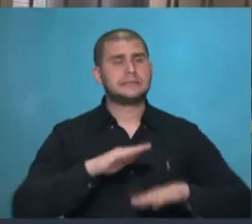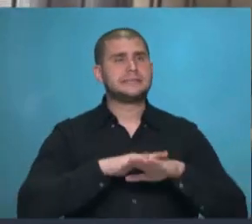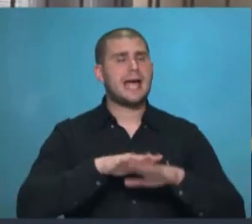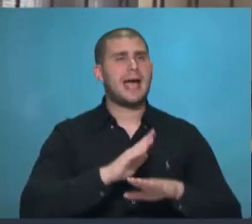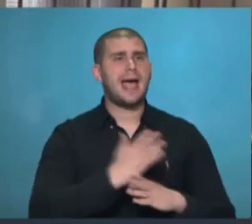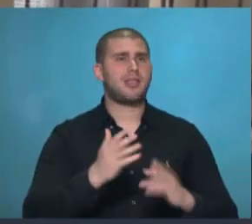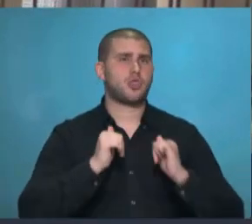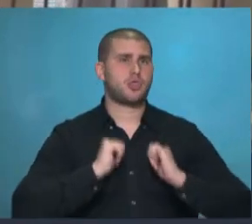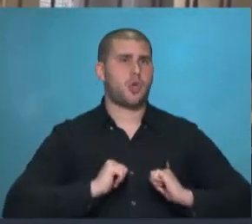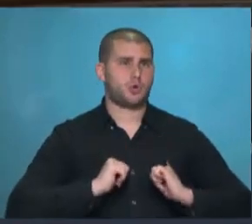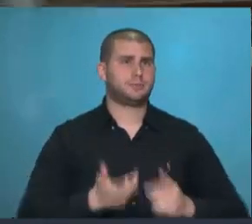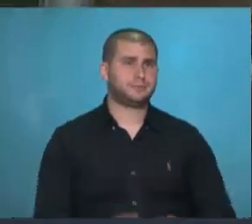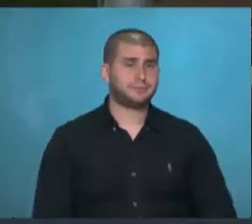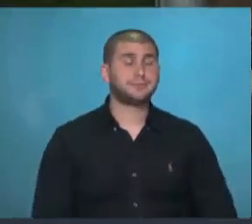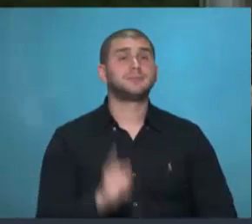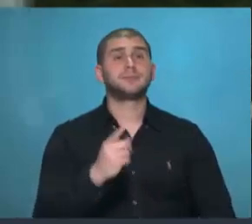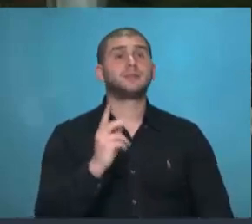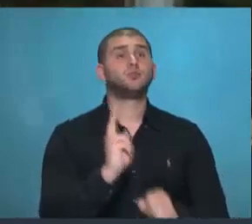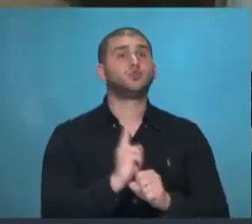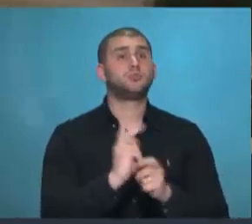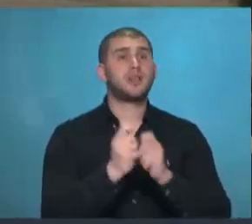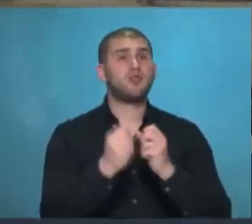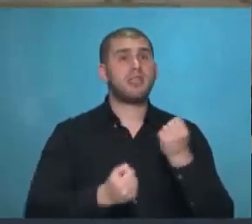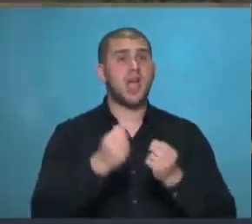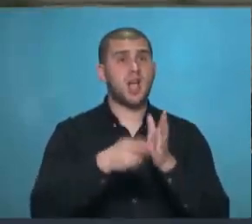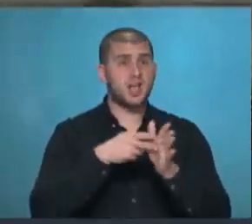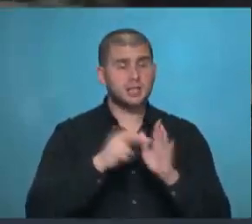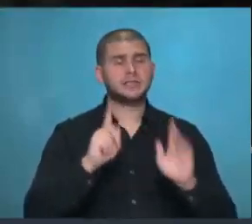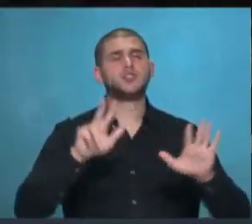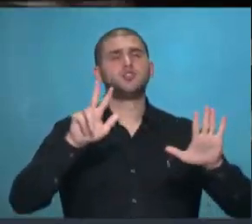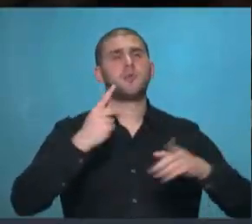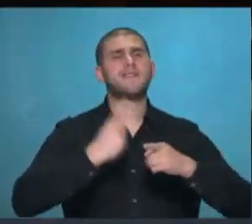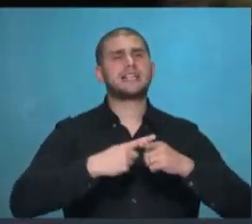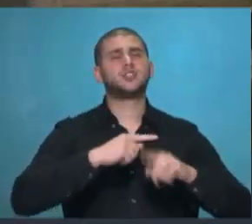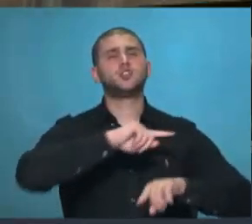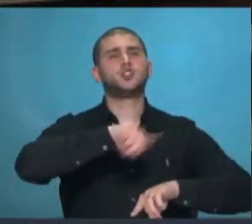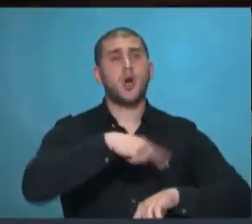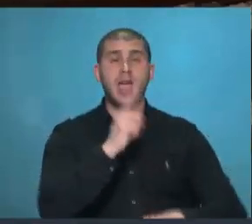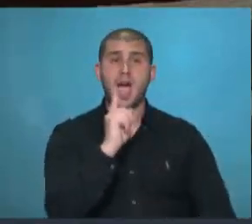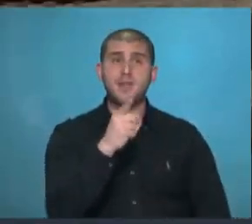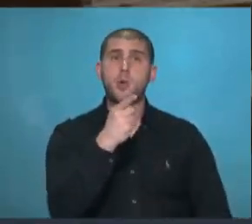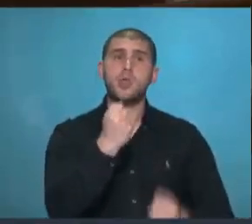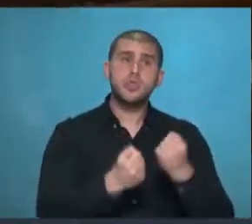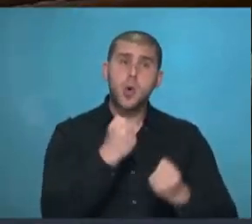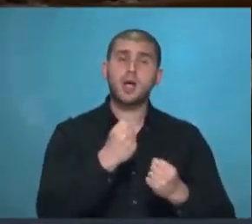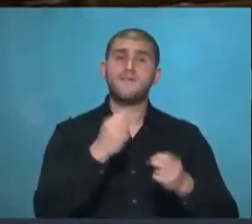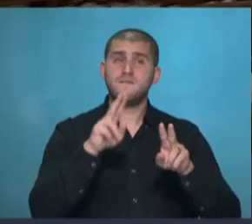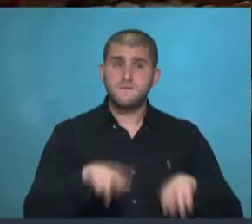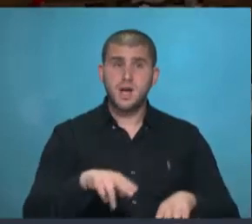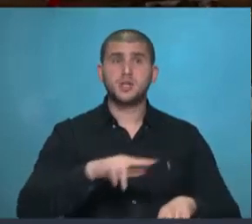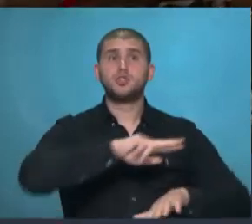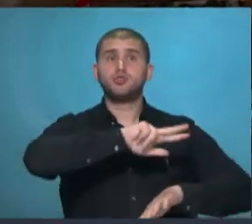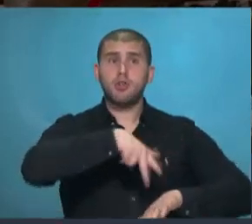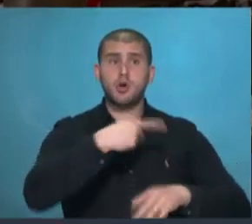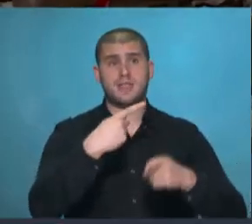הזמנית. משמרת של נהג קטר ברכבת מוגדרת 8.5 שעות, אבל הוא נוהג בפועל